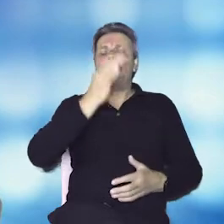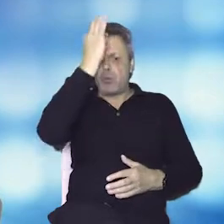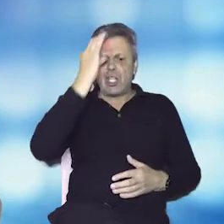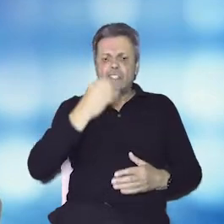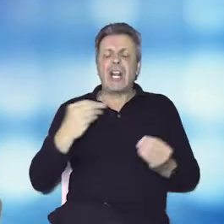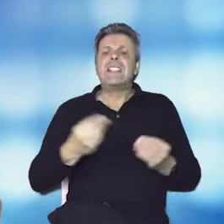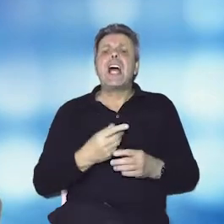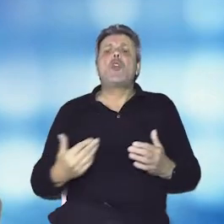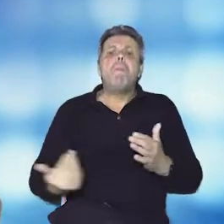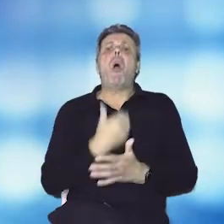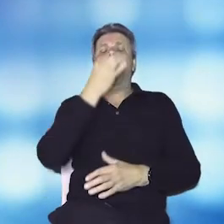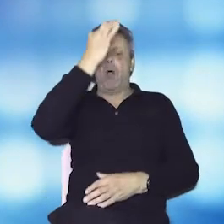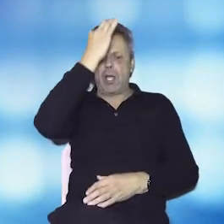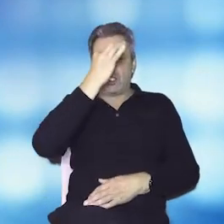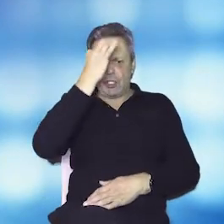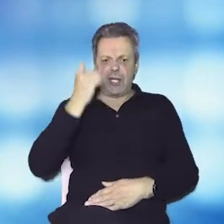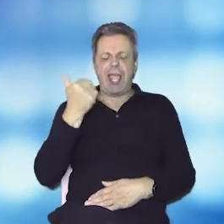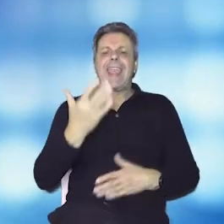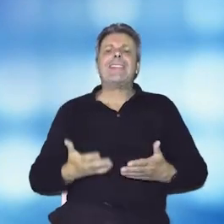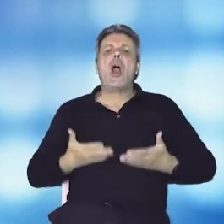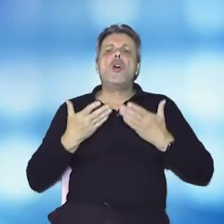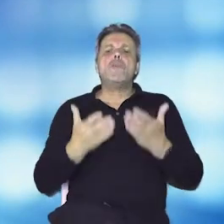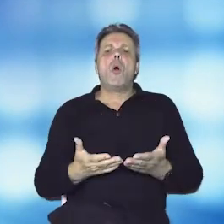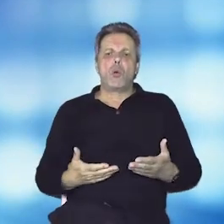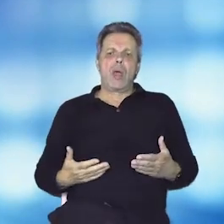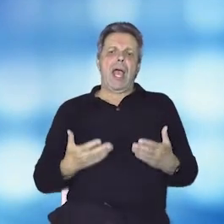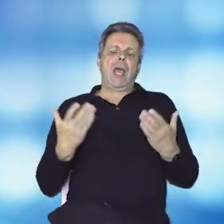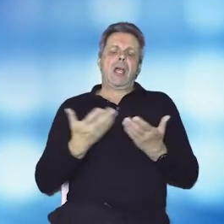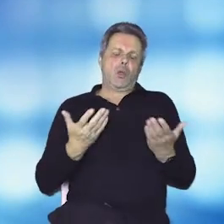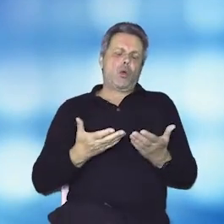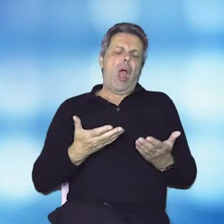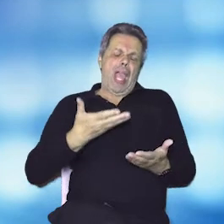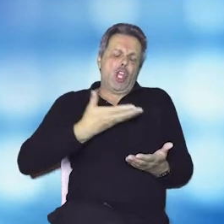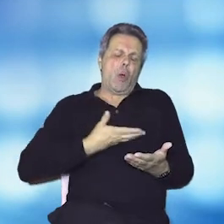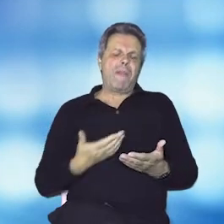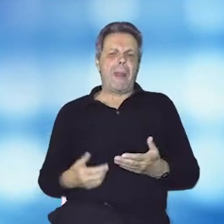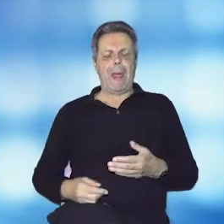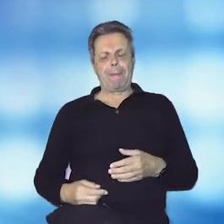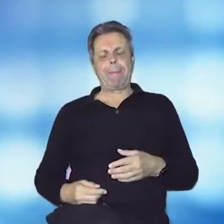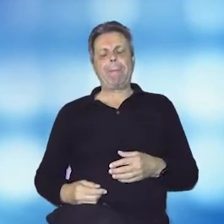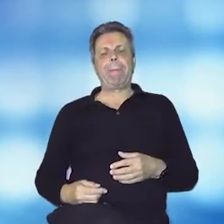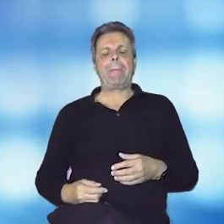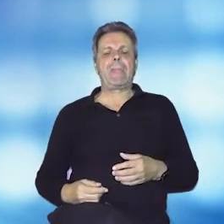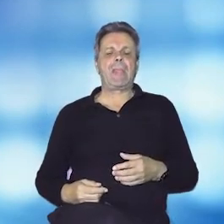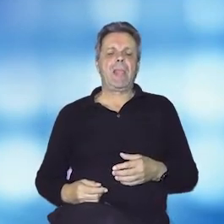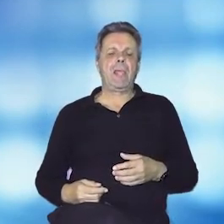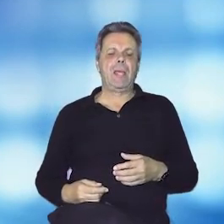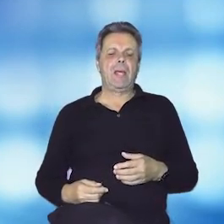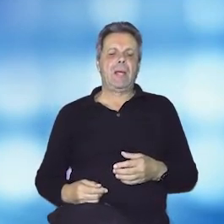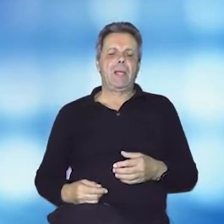zašto ste ponovno kršteni? Jedna od poruka koju je Joseph Smith dobio, što sam spomenuo, je